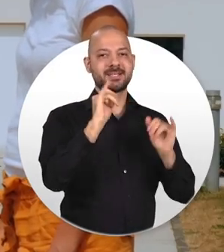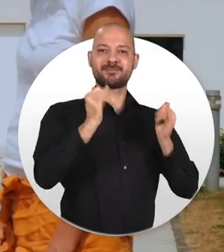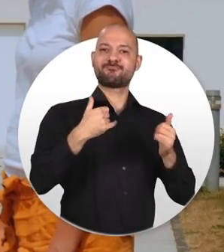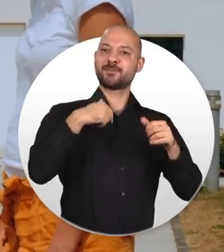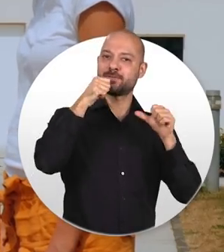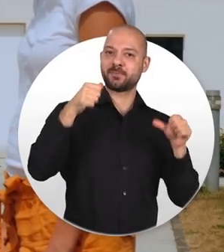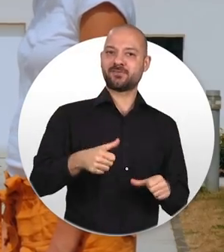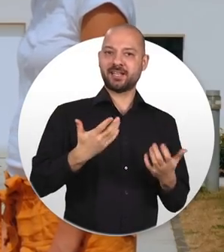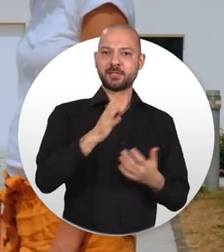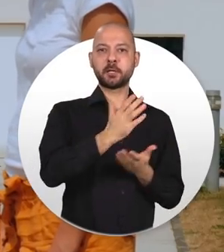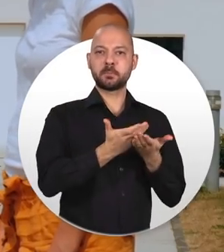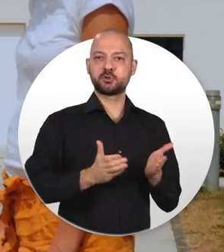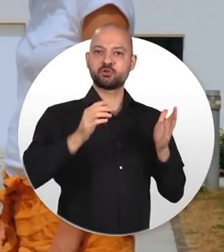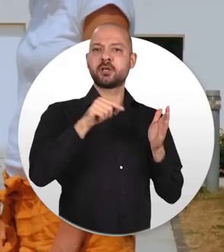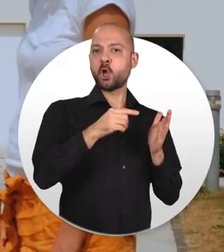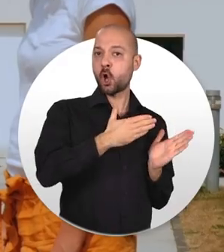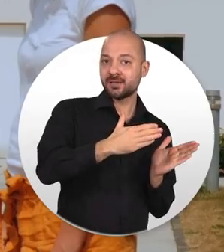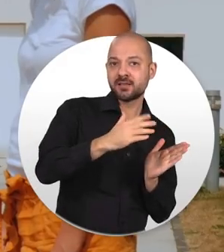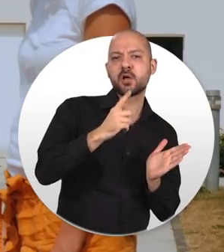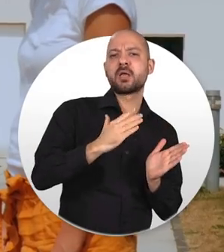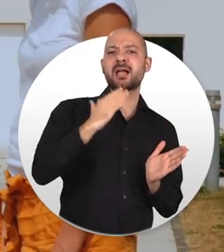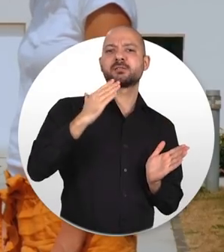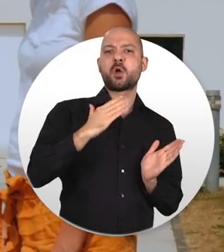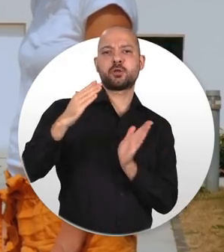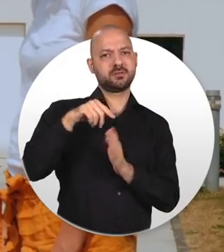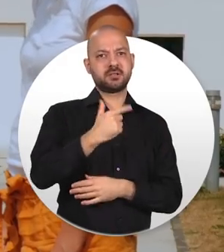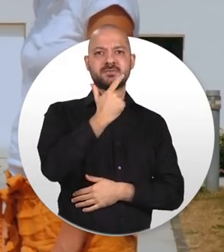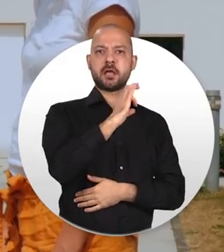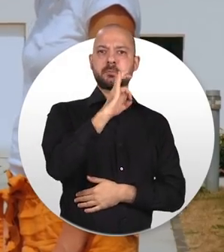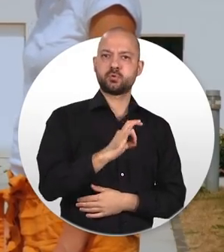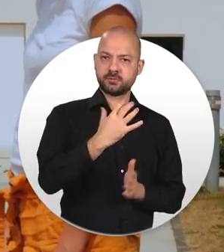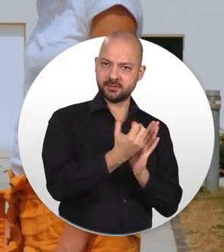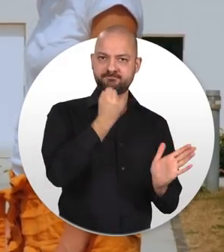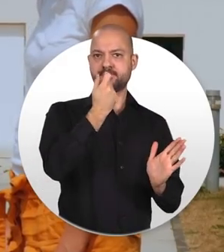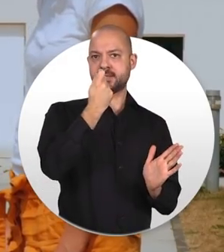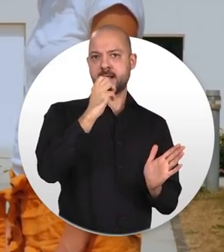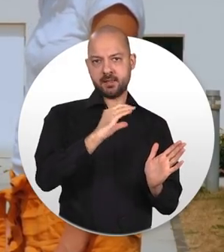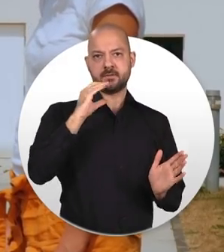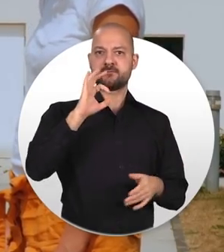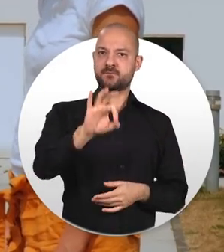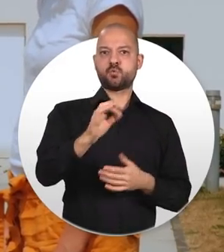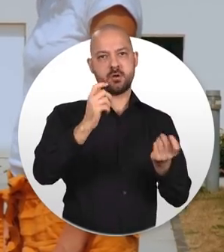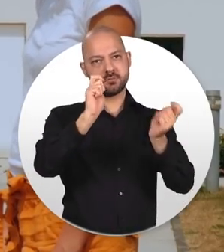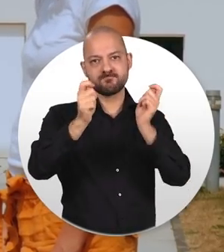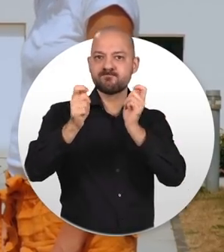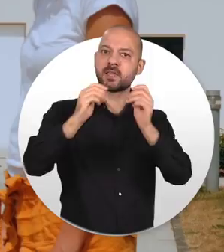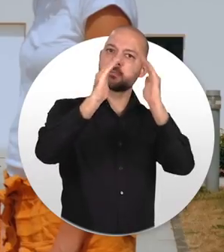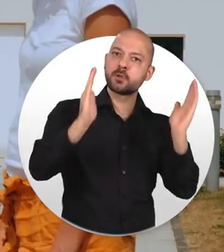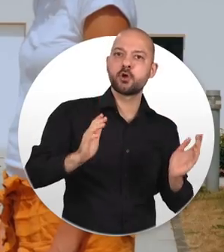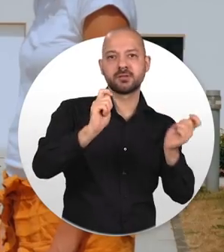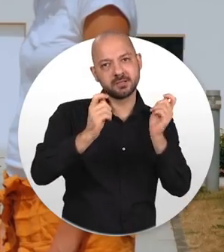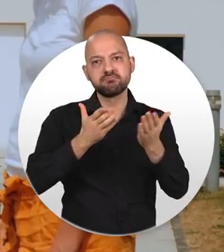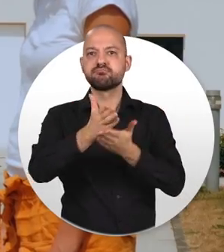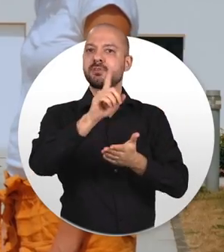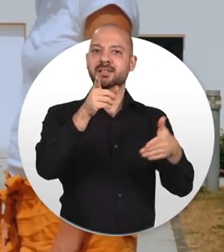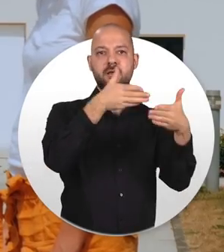zu gehen. Das ist die Gemeinde, sie stand eben verpflichtet, 10% von ihrem Invest am Budget, sie hat am Ordinär wie am Extraordinär zu holen, für die